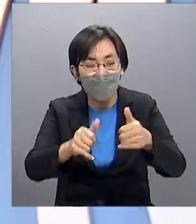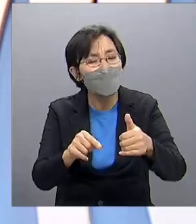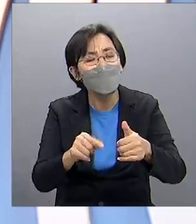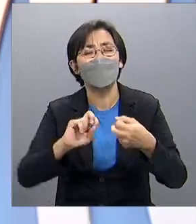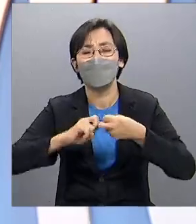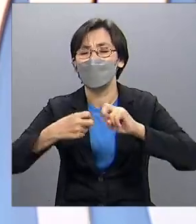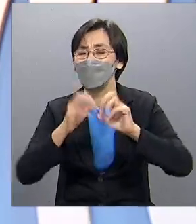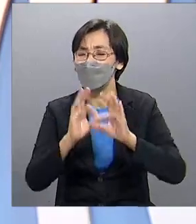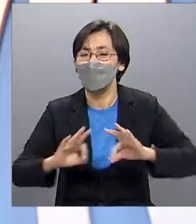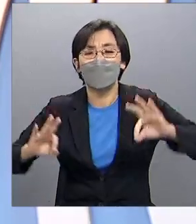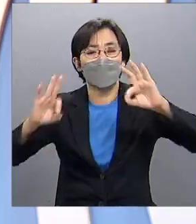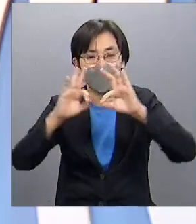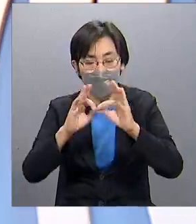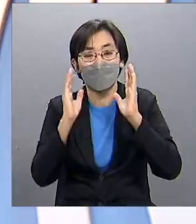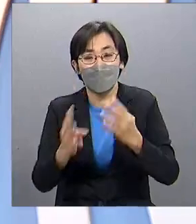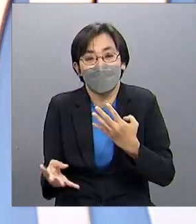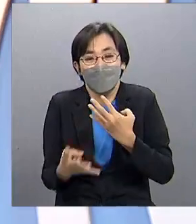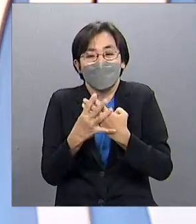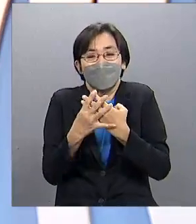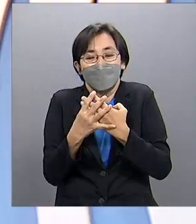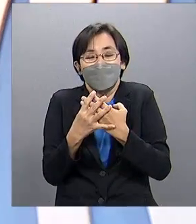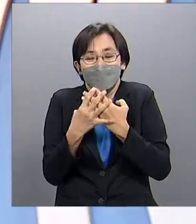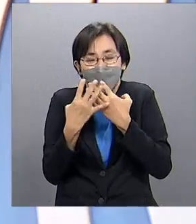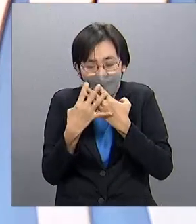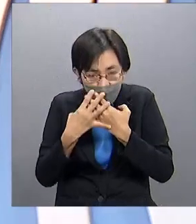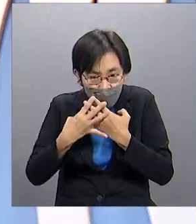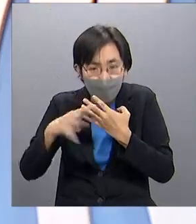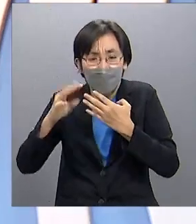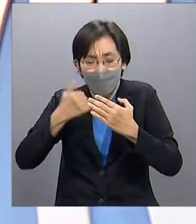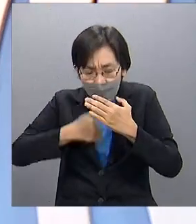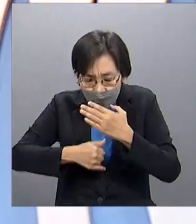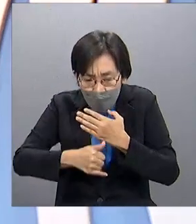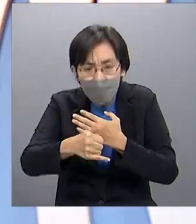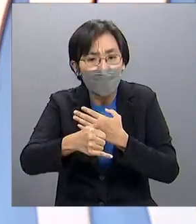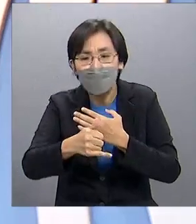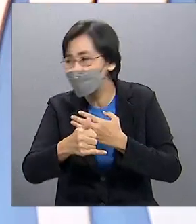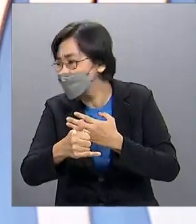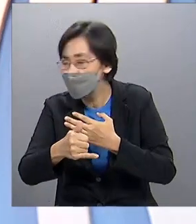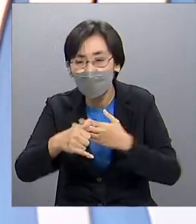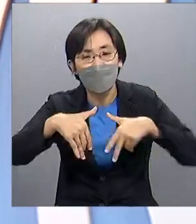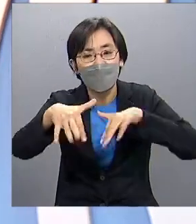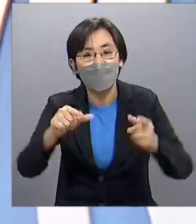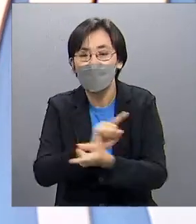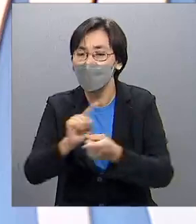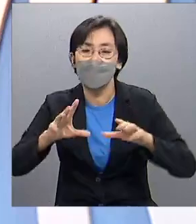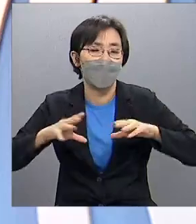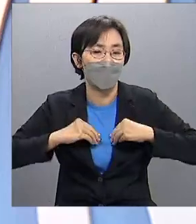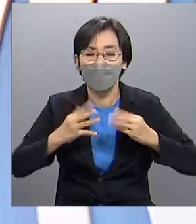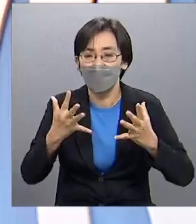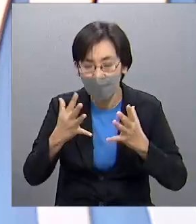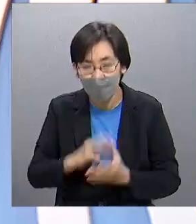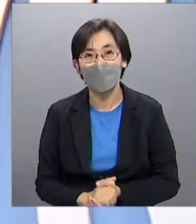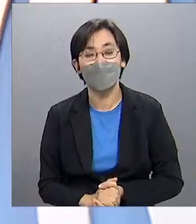ที่ผู้ต้องขังเมื่อพ้นโทษออกมาแล้วต้องพบเจอนั่นก็คือเรื่องของการยอมรับทางสังคมนั่นเองค่ะถึงแม้ว่าโทษจ